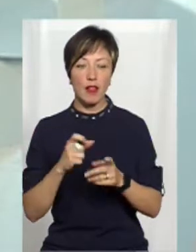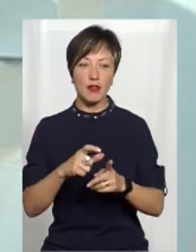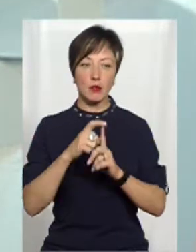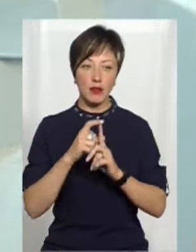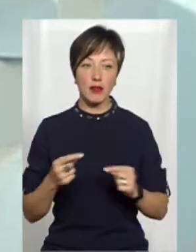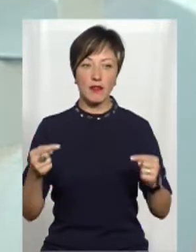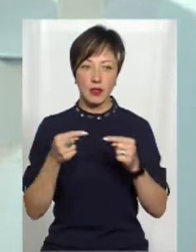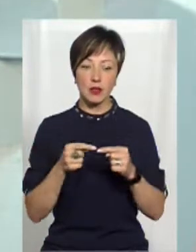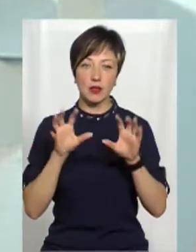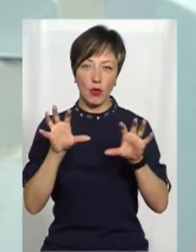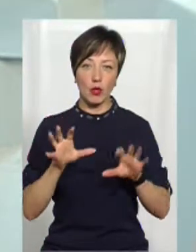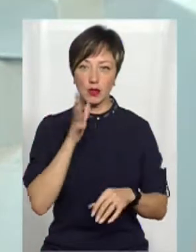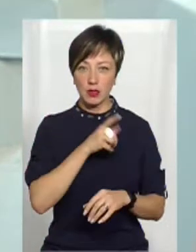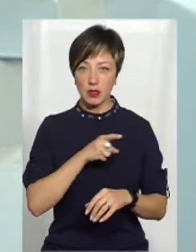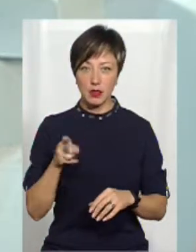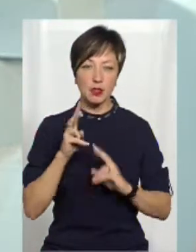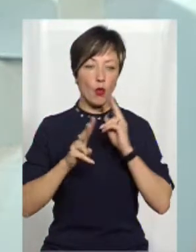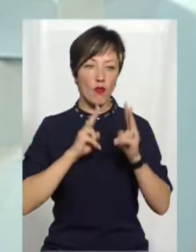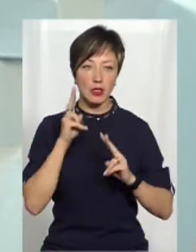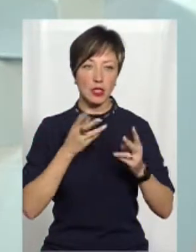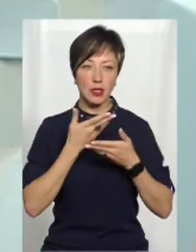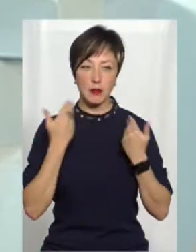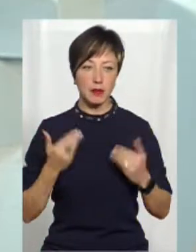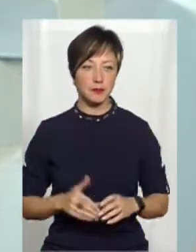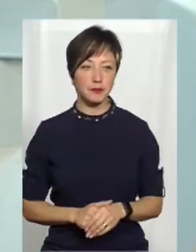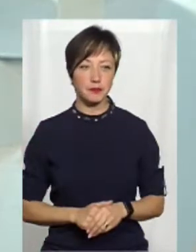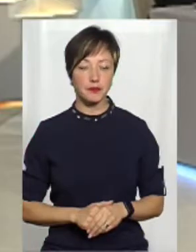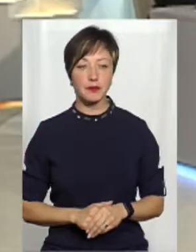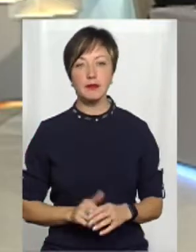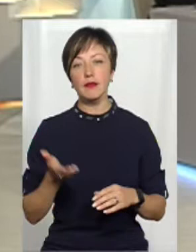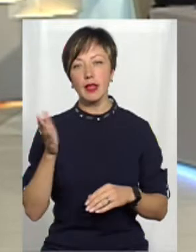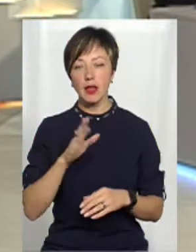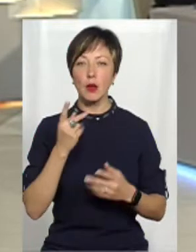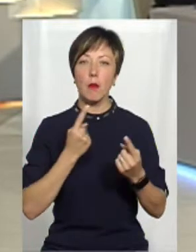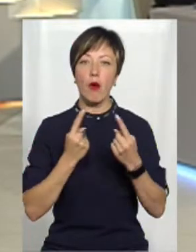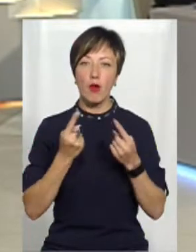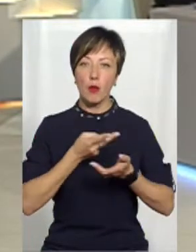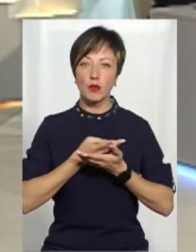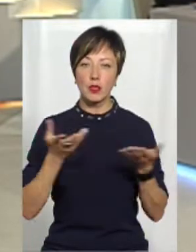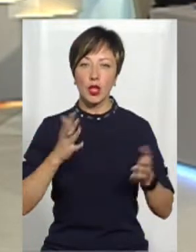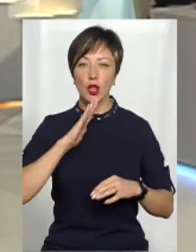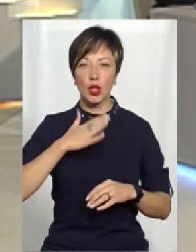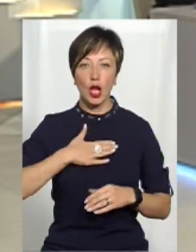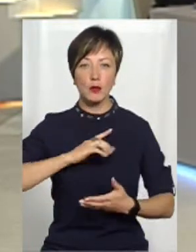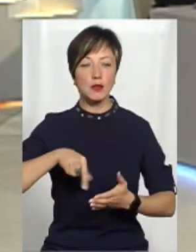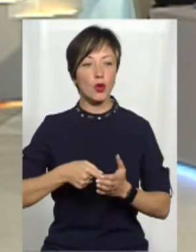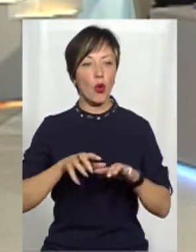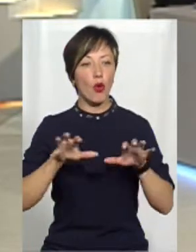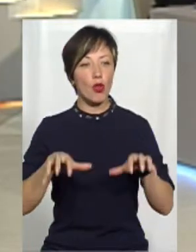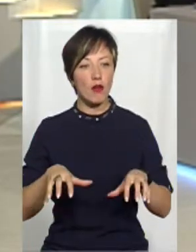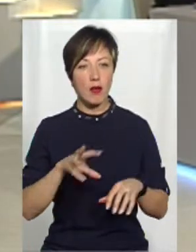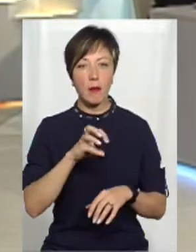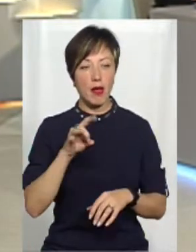у визначені законодавством строки, в мене зауважень немає. Поговоримо про публічність нашого міського